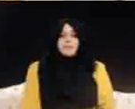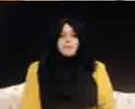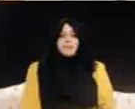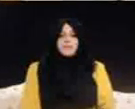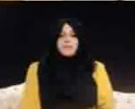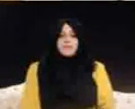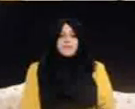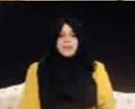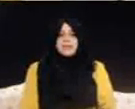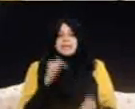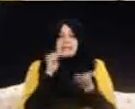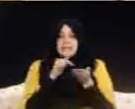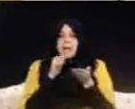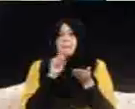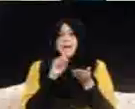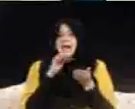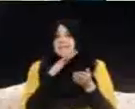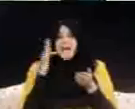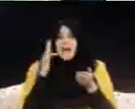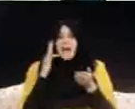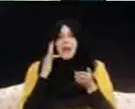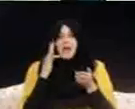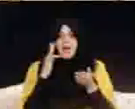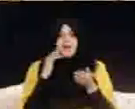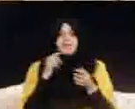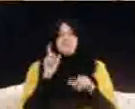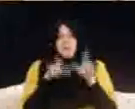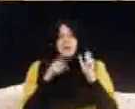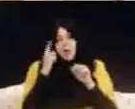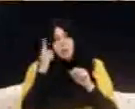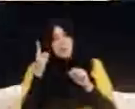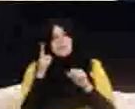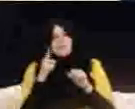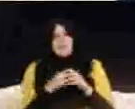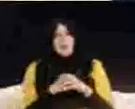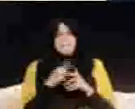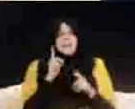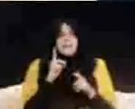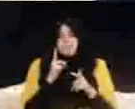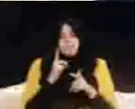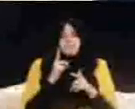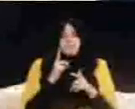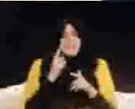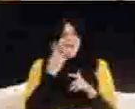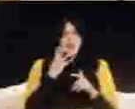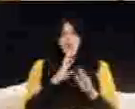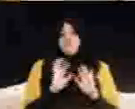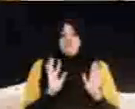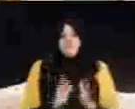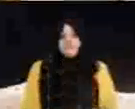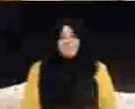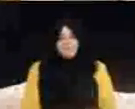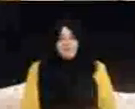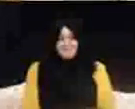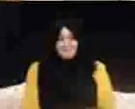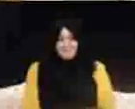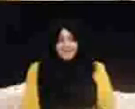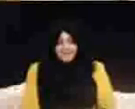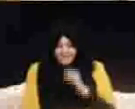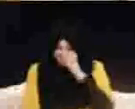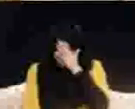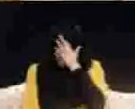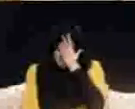نعم. ليست نجسة، ولكن ليلة محمد رسول. نعم. إن شاء الله مقرفة، مقرفة. مقرفة نعم. جدا يعني حتى نعم. مش واحد يهضر عليها وما أدرك